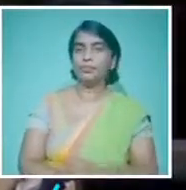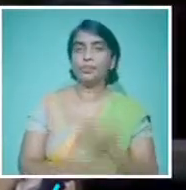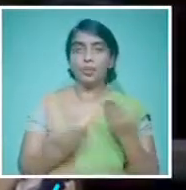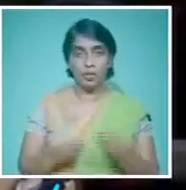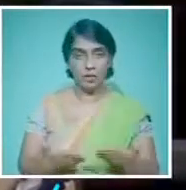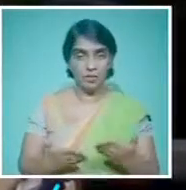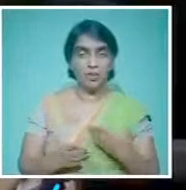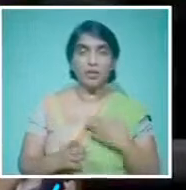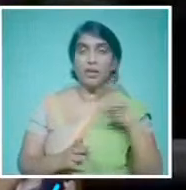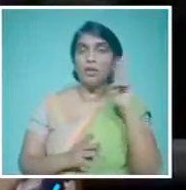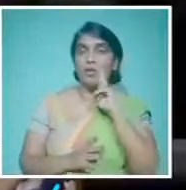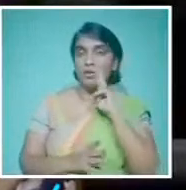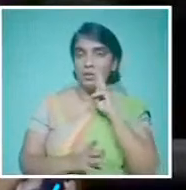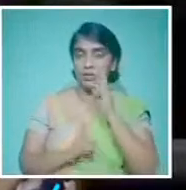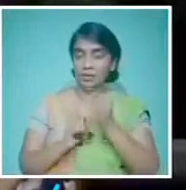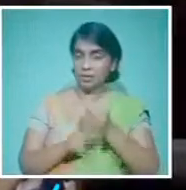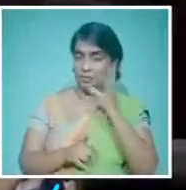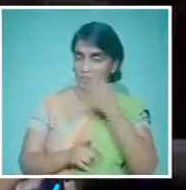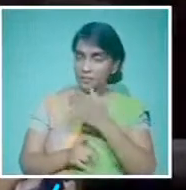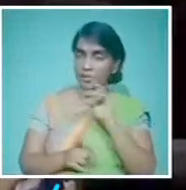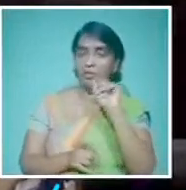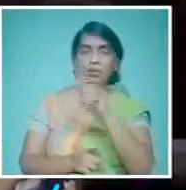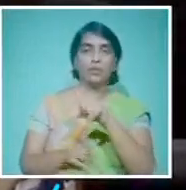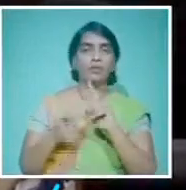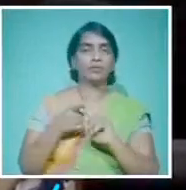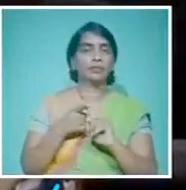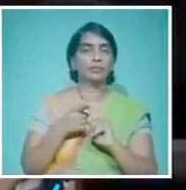වත්මන් රයිල් වික්‍රමසිංහ ජනාධිපතිතුමාගේ නම,